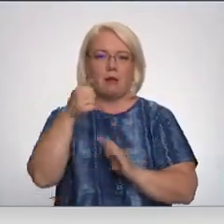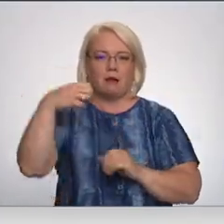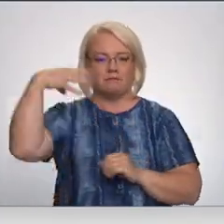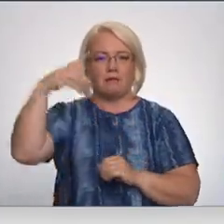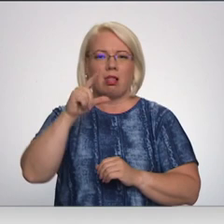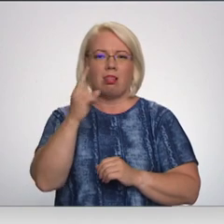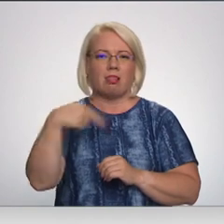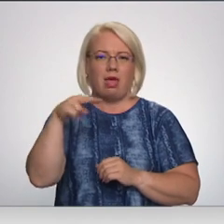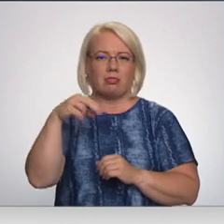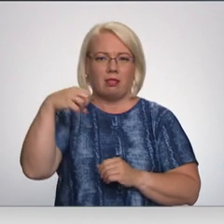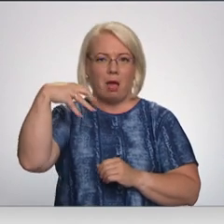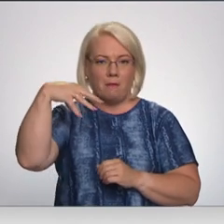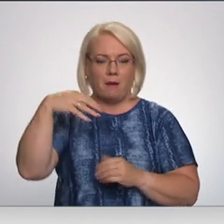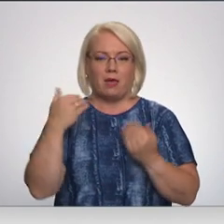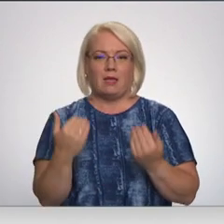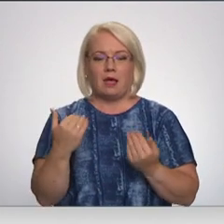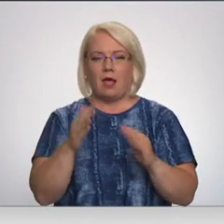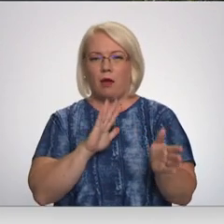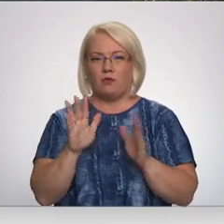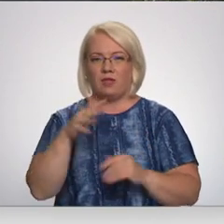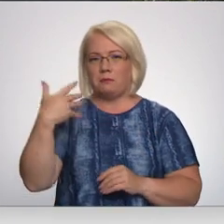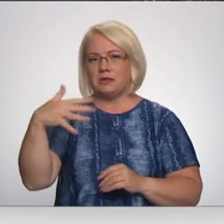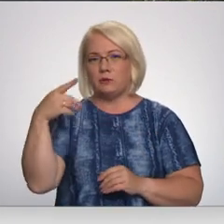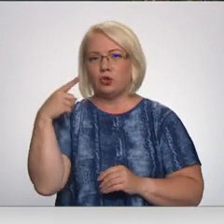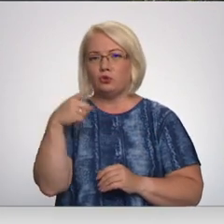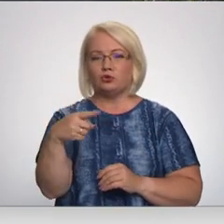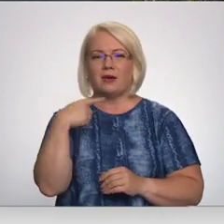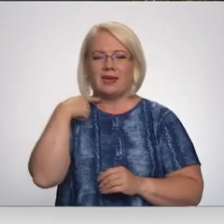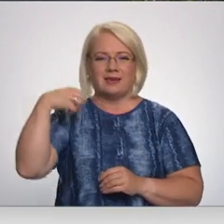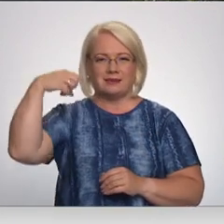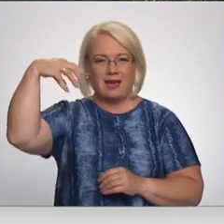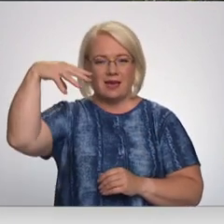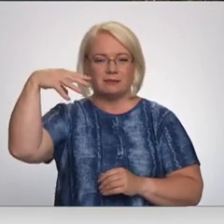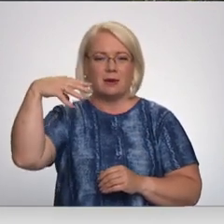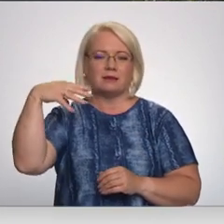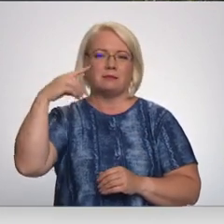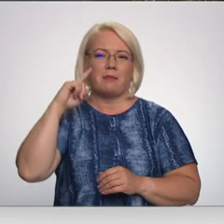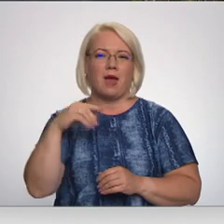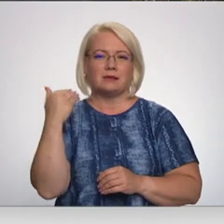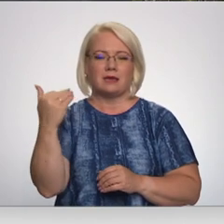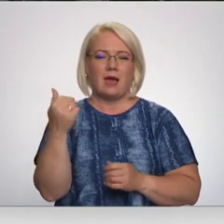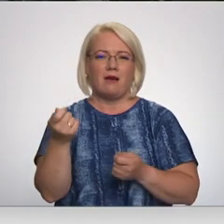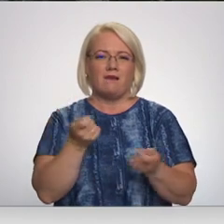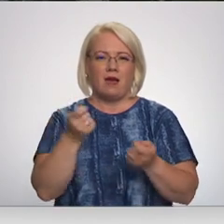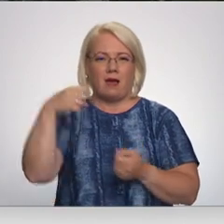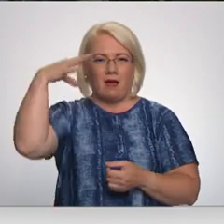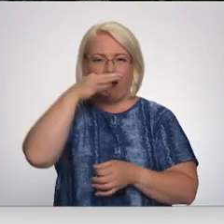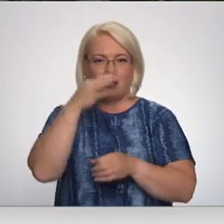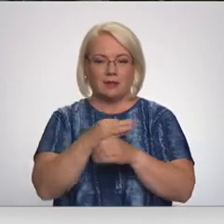LED spuldzēm. Pašlaik no aptuveni 50 000 Rīgas gaismas pārziņā esošo gaismekļu tikai